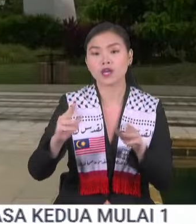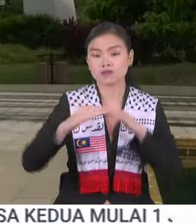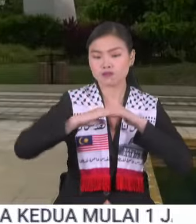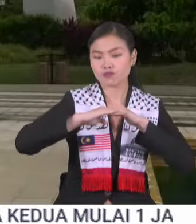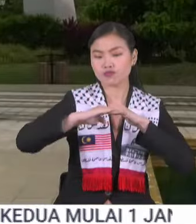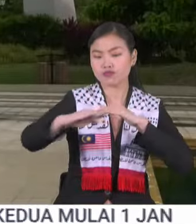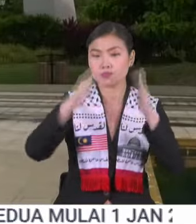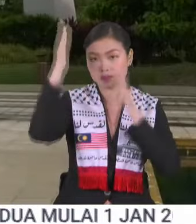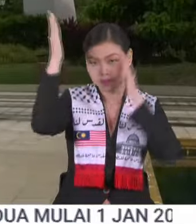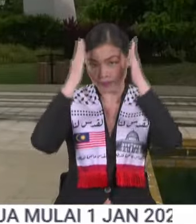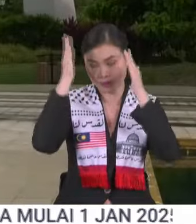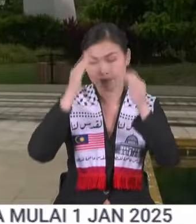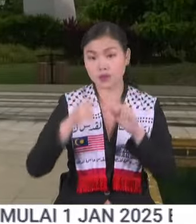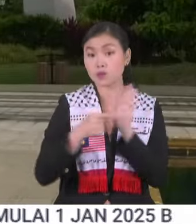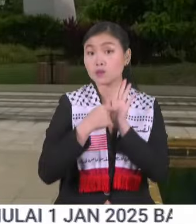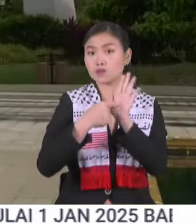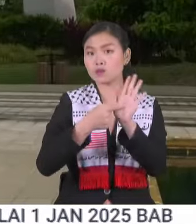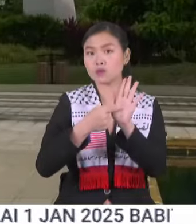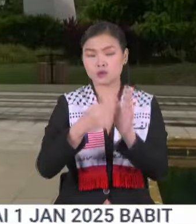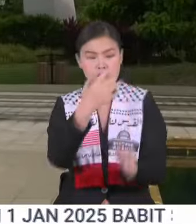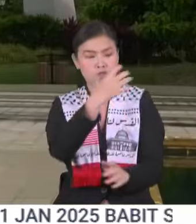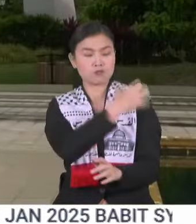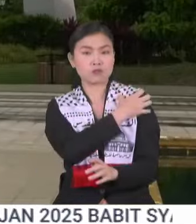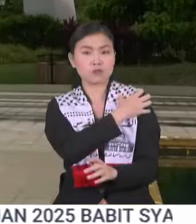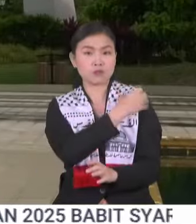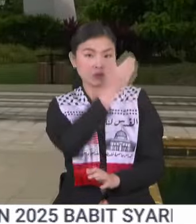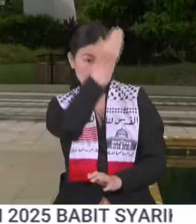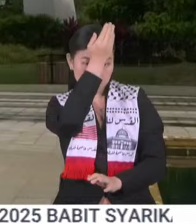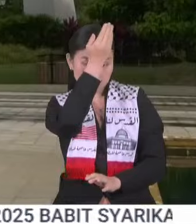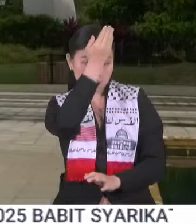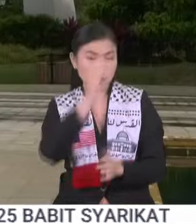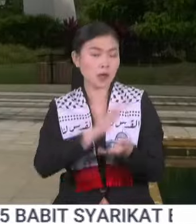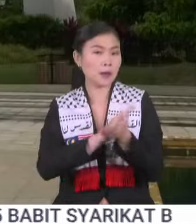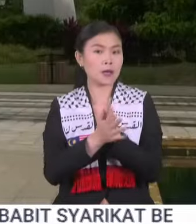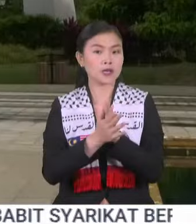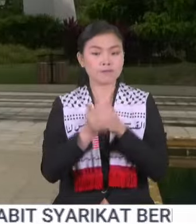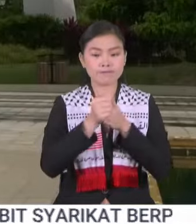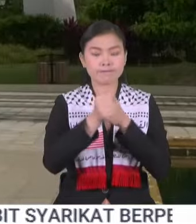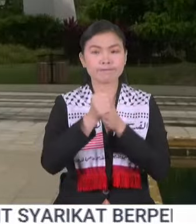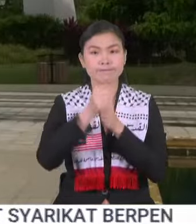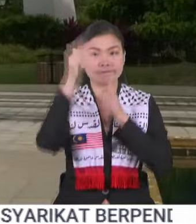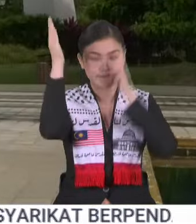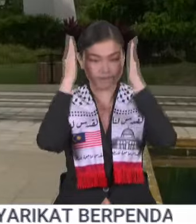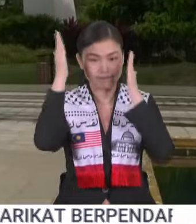negara. Seterusnya, bukti kewibawaan baginda sebagai payung negara.